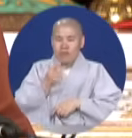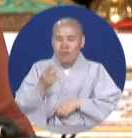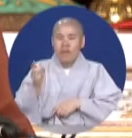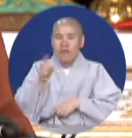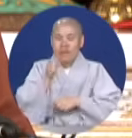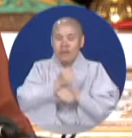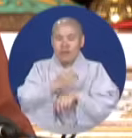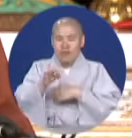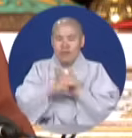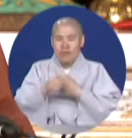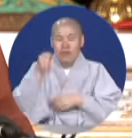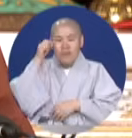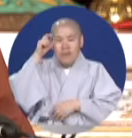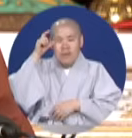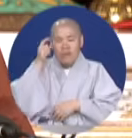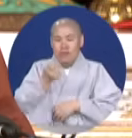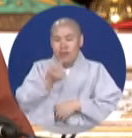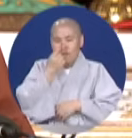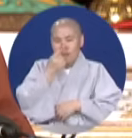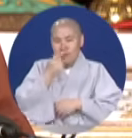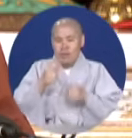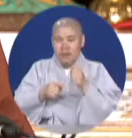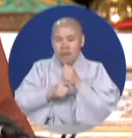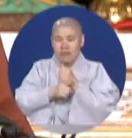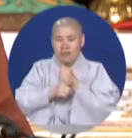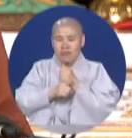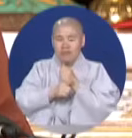게 지혜롭게 배우는 건가.